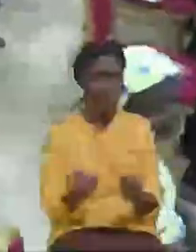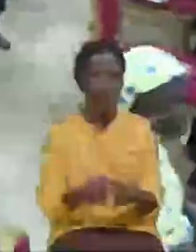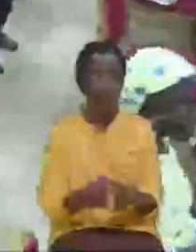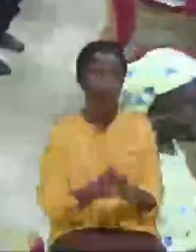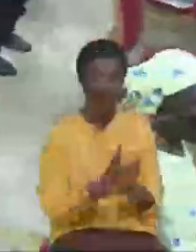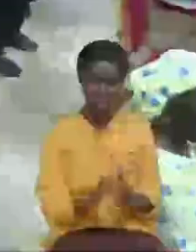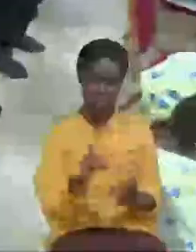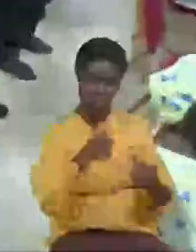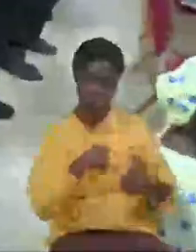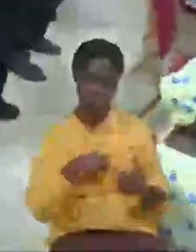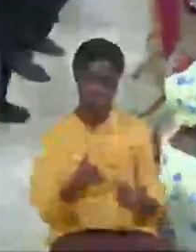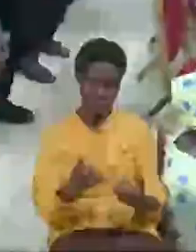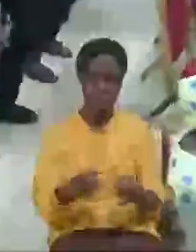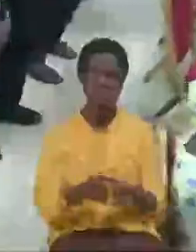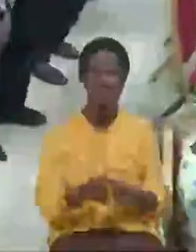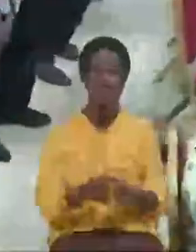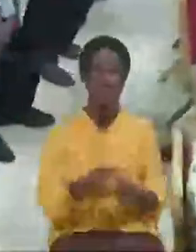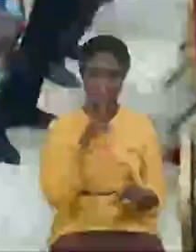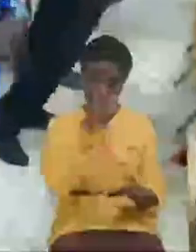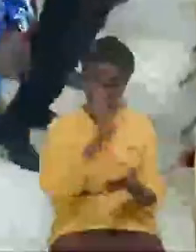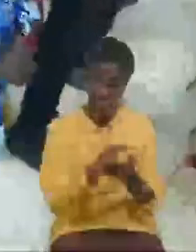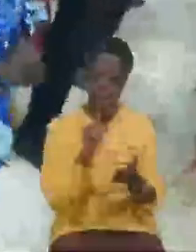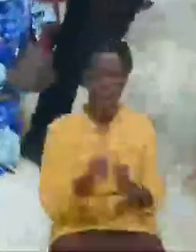Tenez-vous debout et préparez votre cœur.